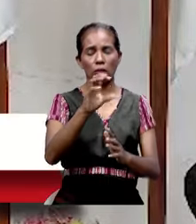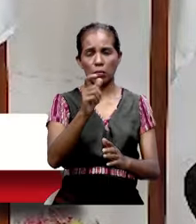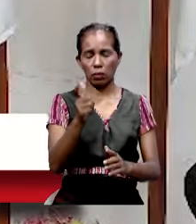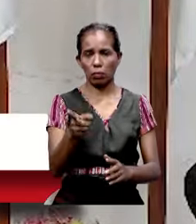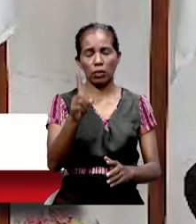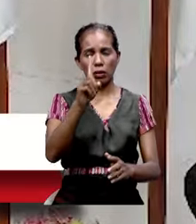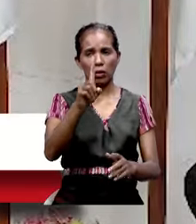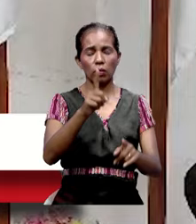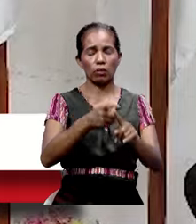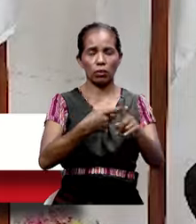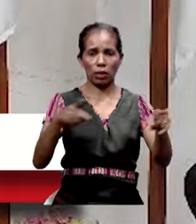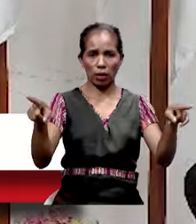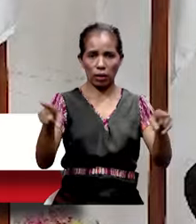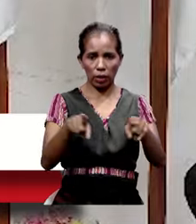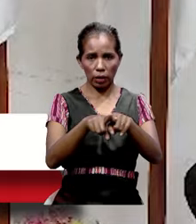2021, fulang na nesan,